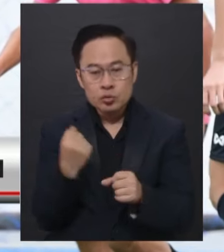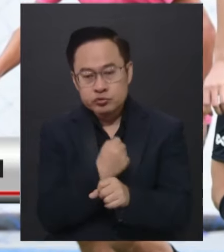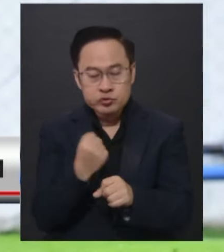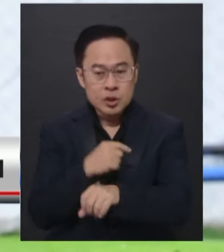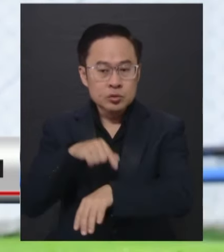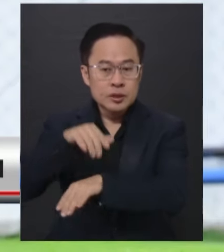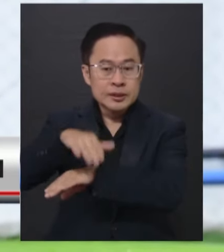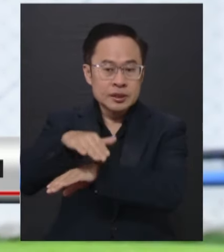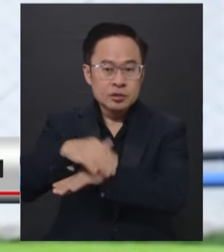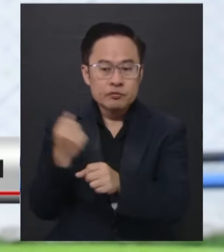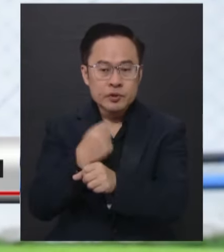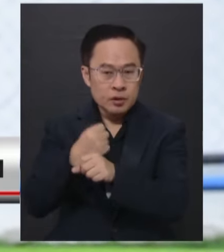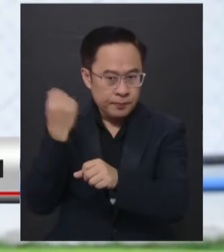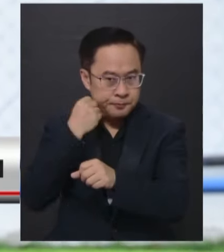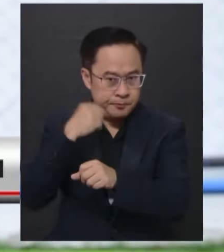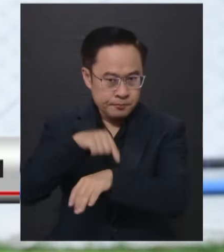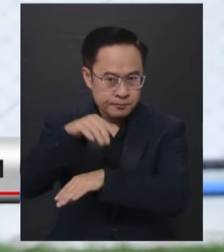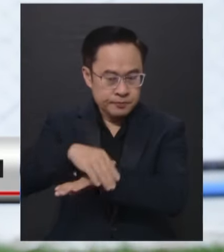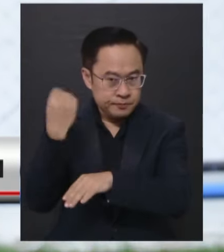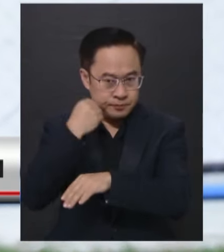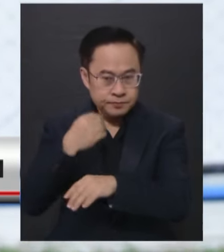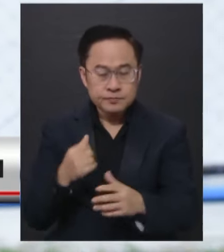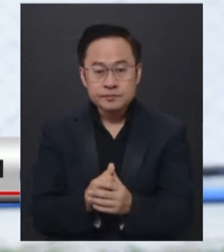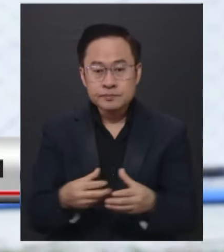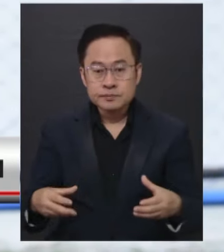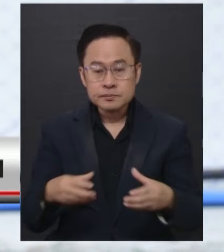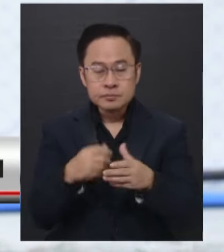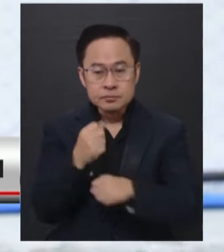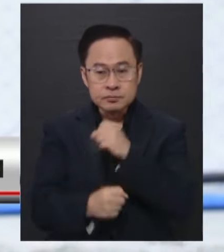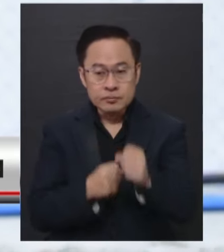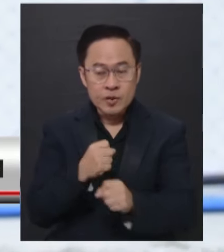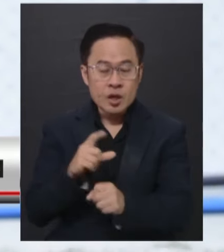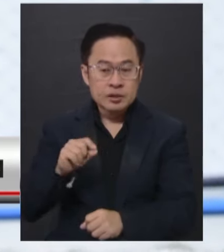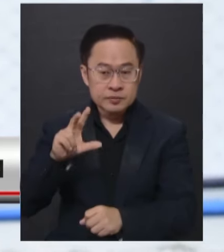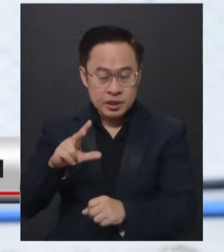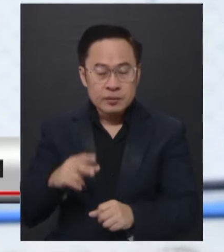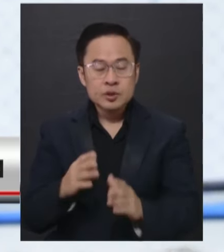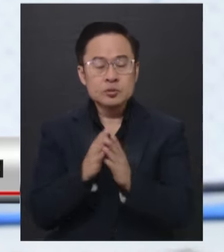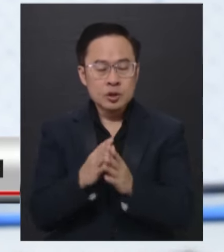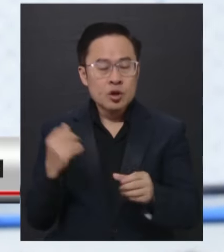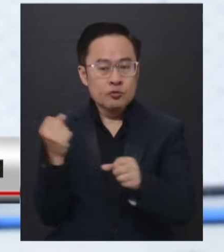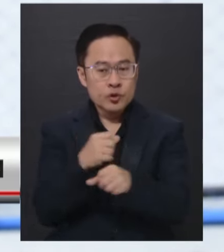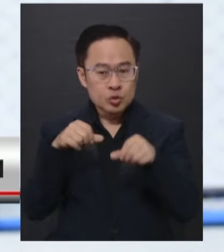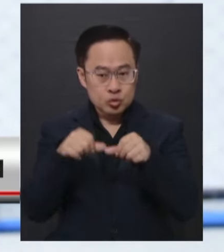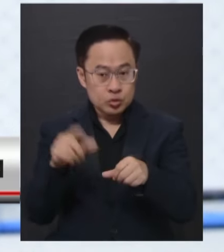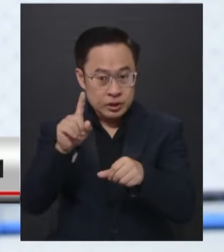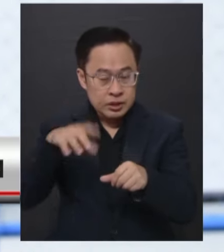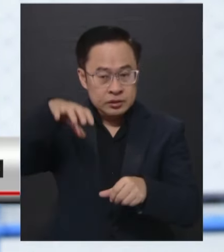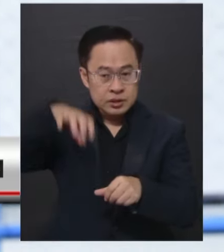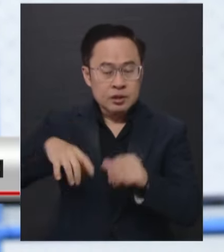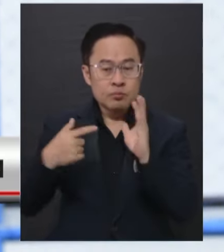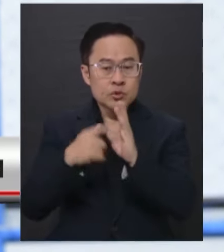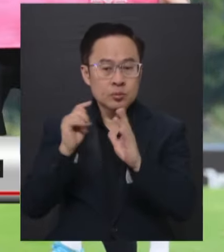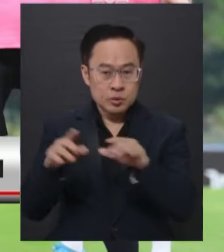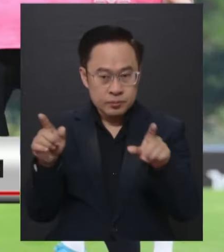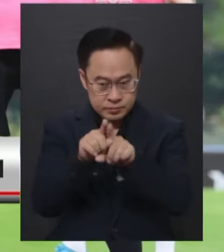งเย็นเวลาเดียวกับทีมชาติไทยชุดใหญ่ครับแต่ว่าชุดยู23เนี่ยเก็บตัวฝึกซ้อมที่สนามยามาโอกะฮานาซากะอะคาเดมี่นะครับโดย